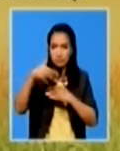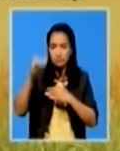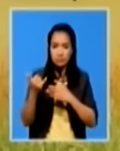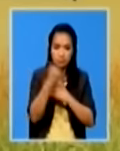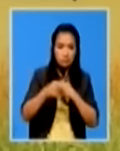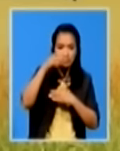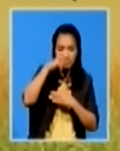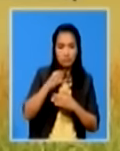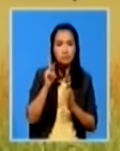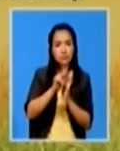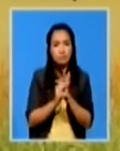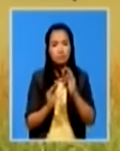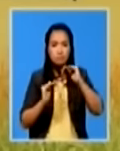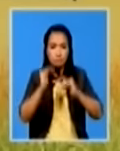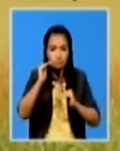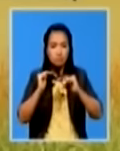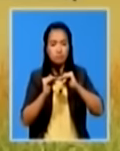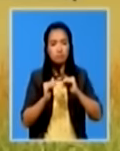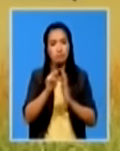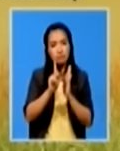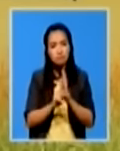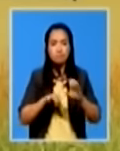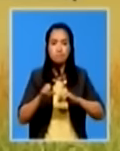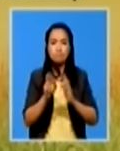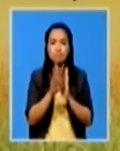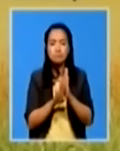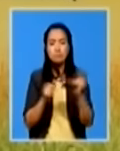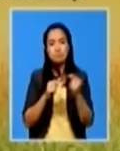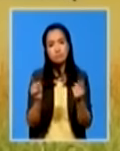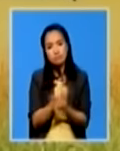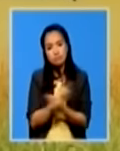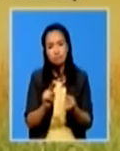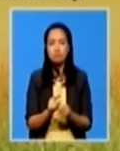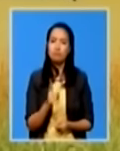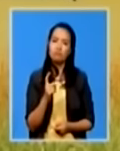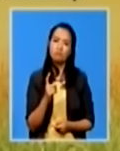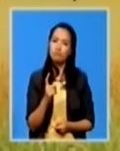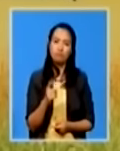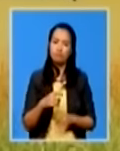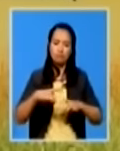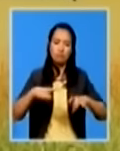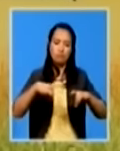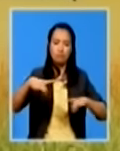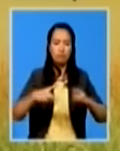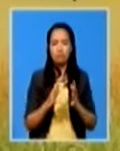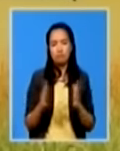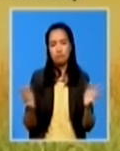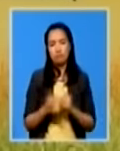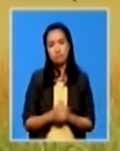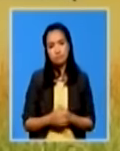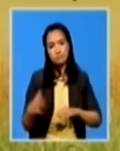ศกฎหมายลดความเหลื่อมล้ำกฎหมายจัดระเบียบสังคมนะไม่สามารถออกได้เลยนะครับเพราะมีความขัดแย้งสูงนะ